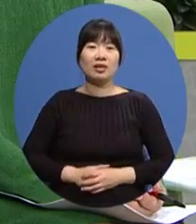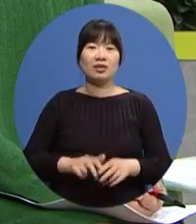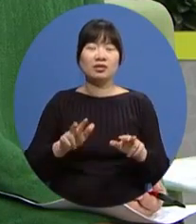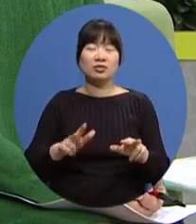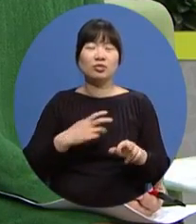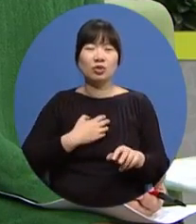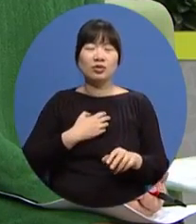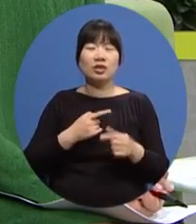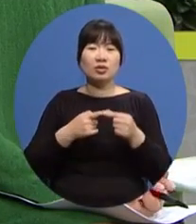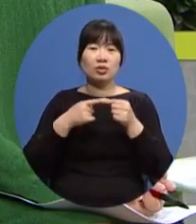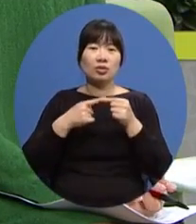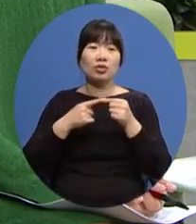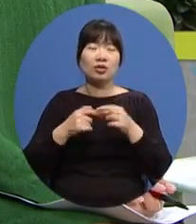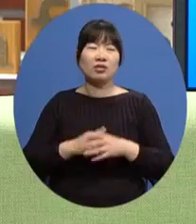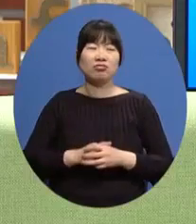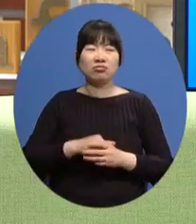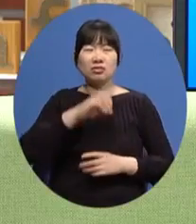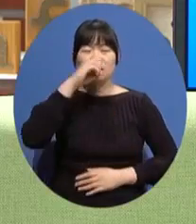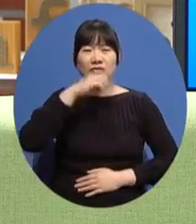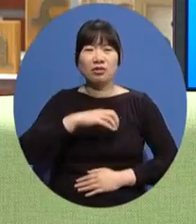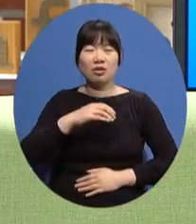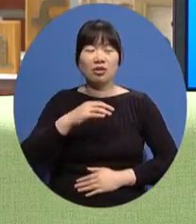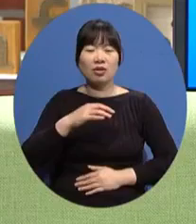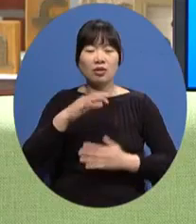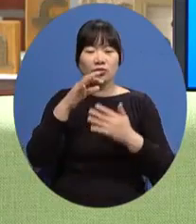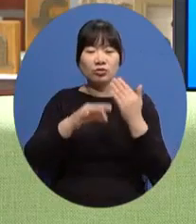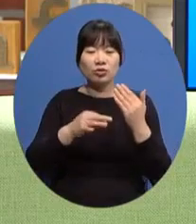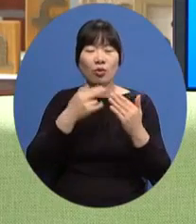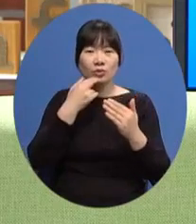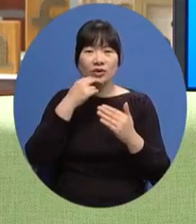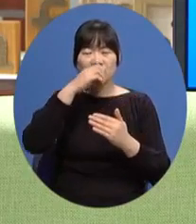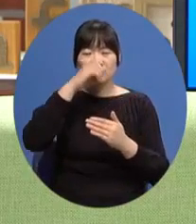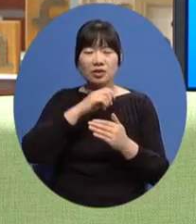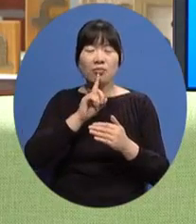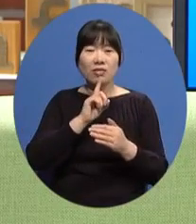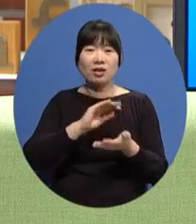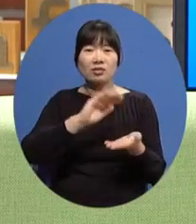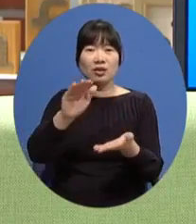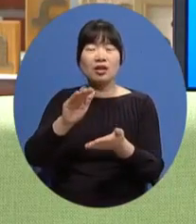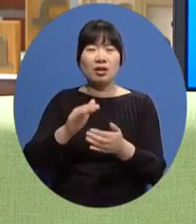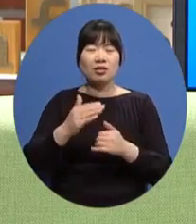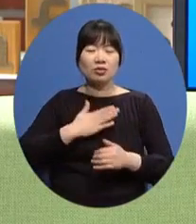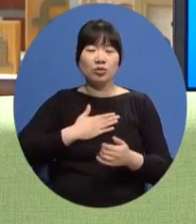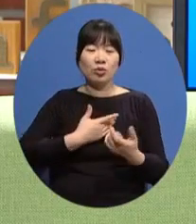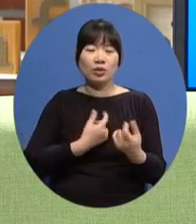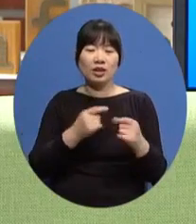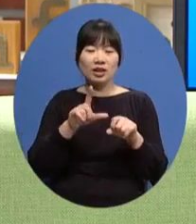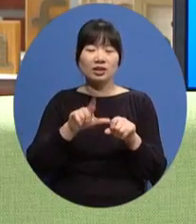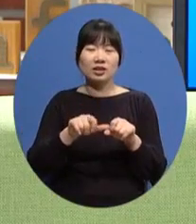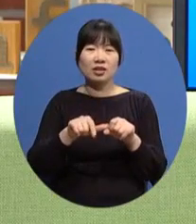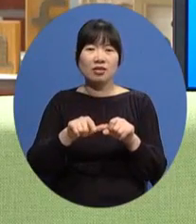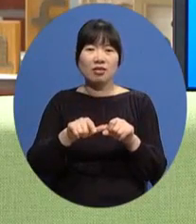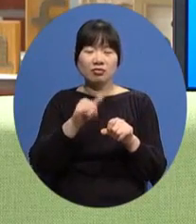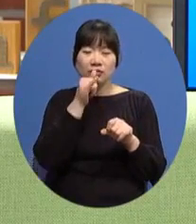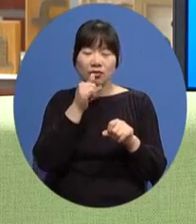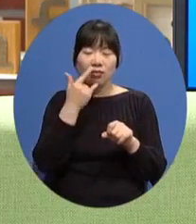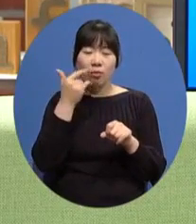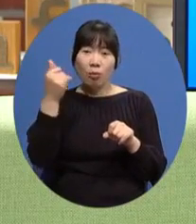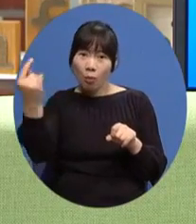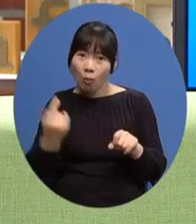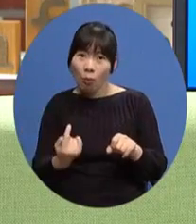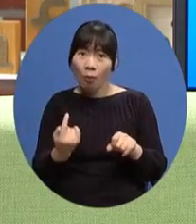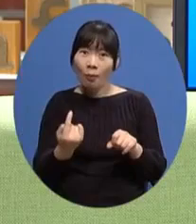요즘에 걱정은 우선 첫 번째로 그냥 순서 나열하지 않고 말씀드리면 저랑 있는 시간에 있다가 아빠가